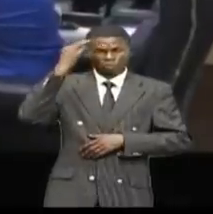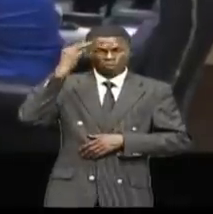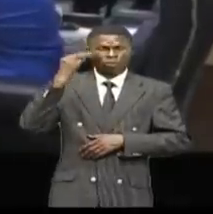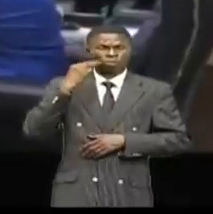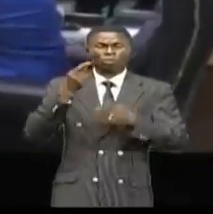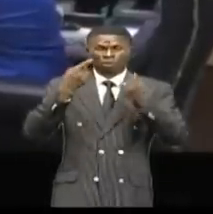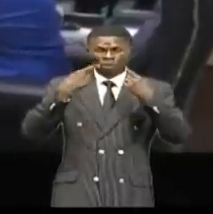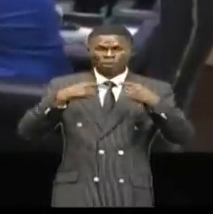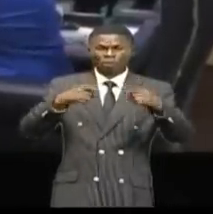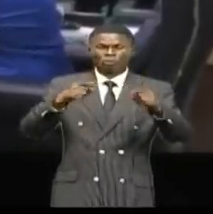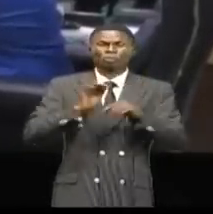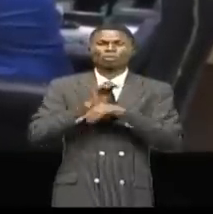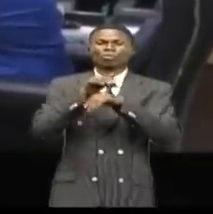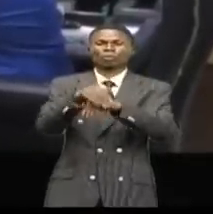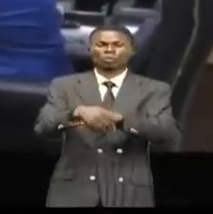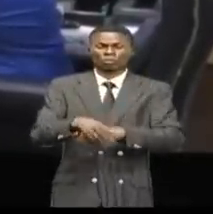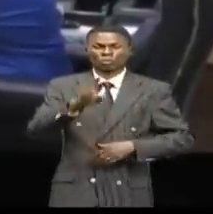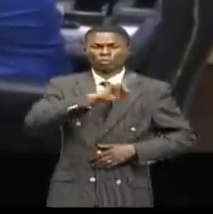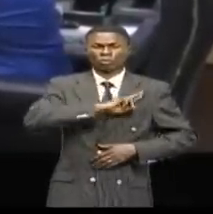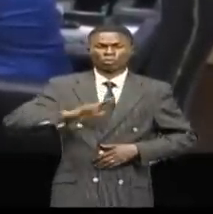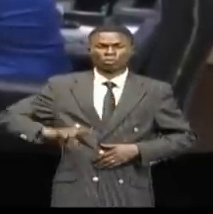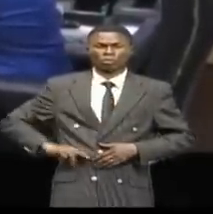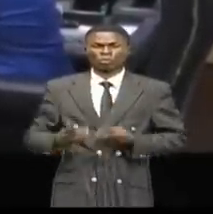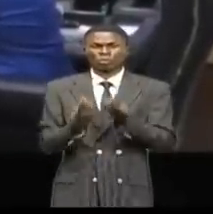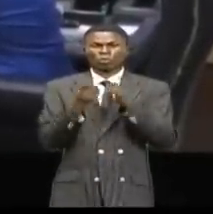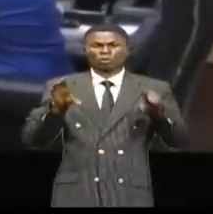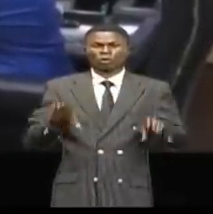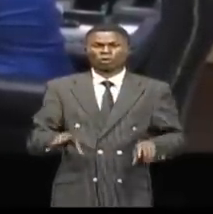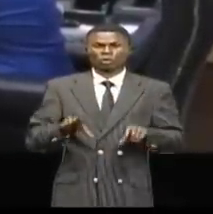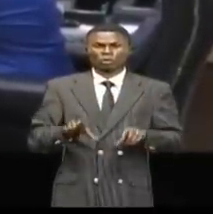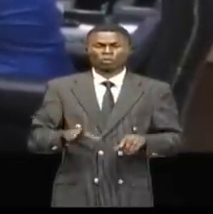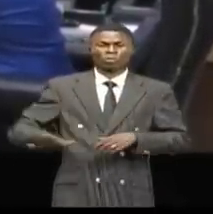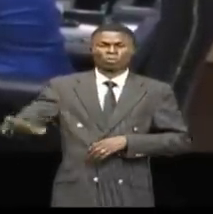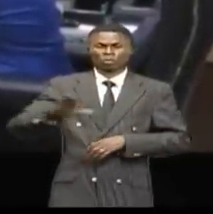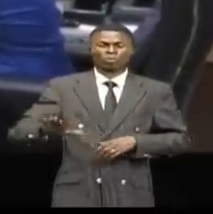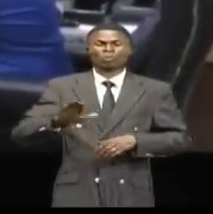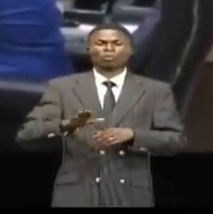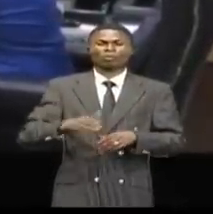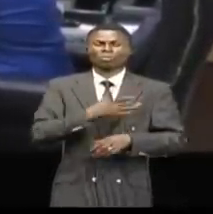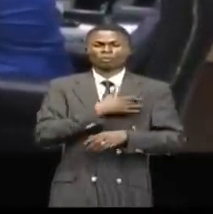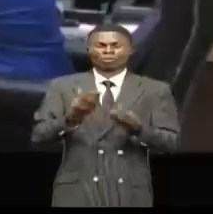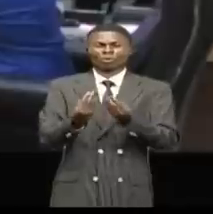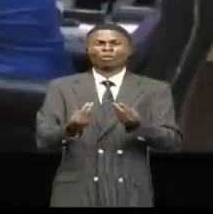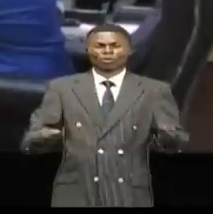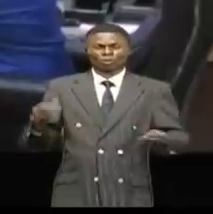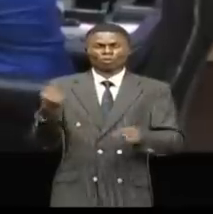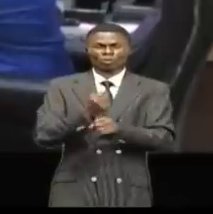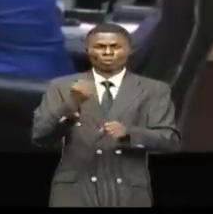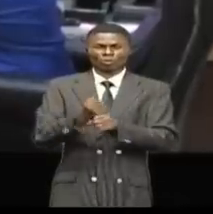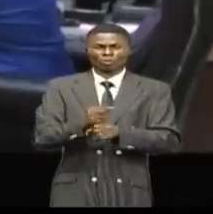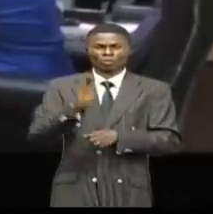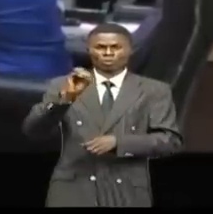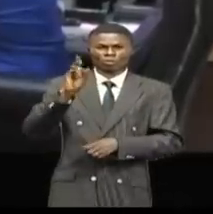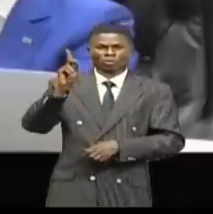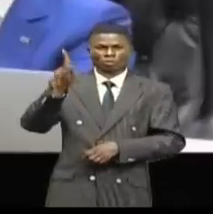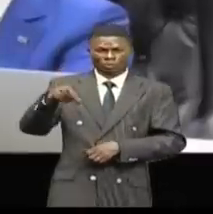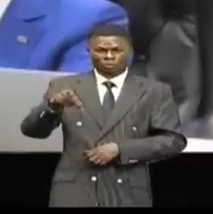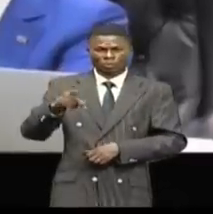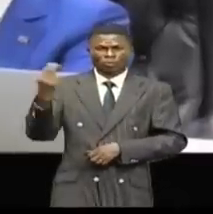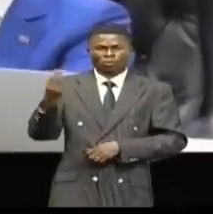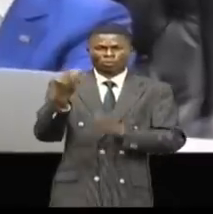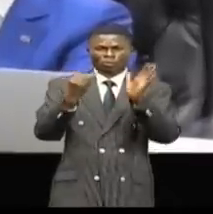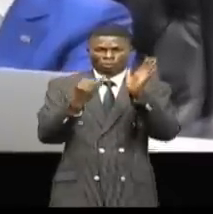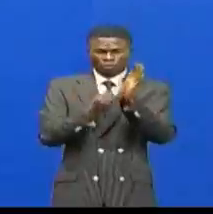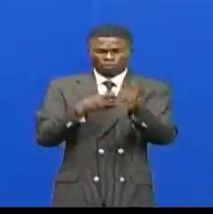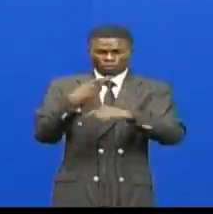annoncé la participation de la République démocratique du Congo, pays solution, aux travaux de la COP27 qui débute ce